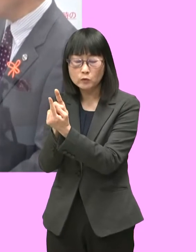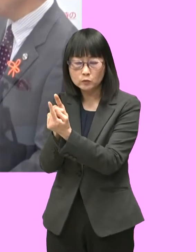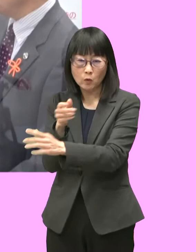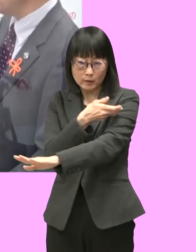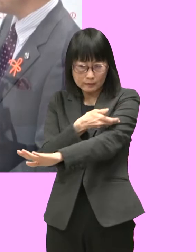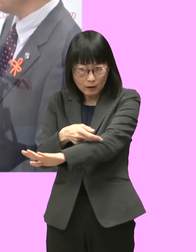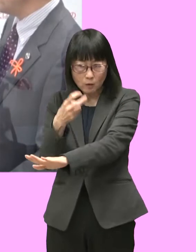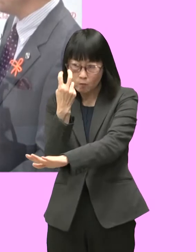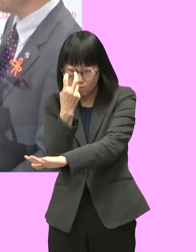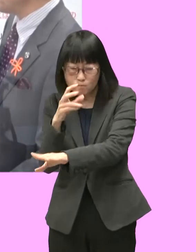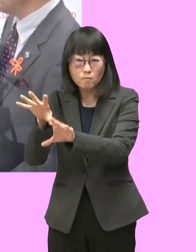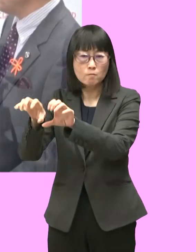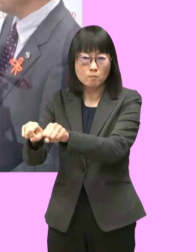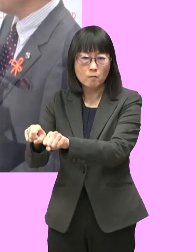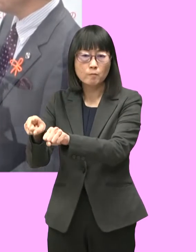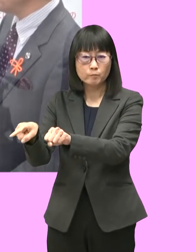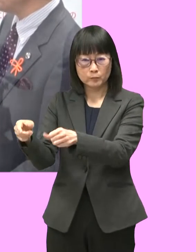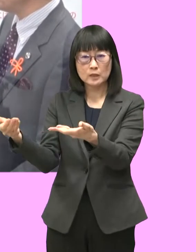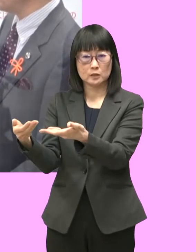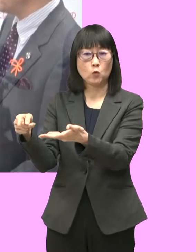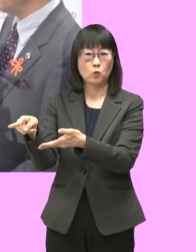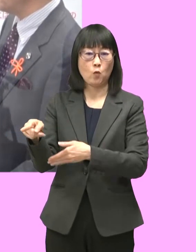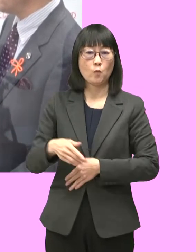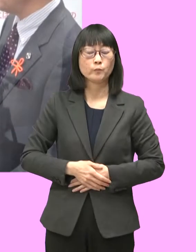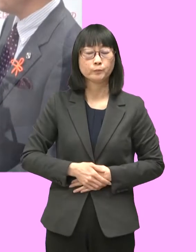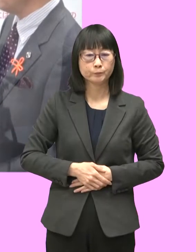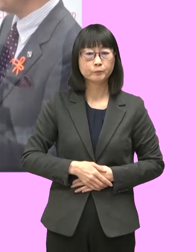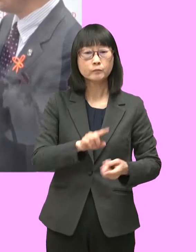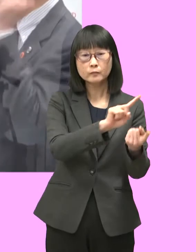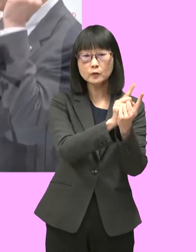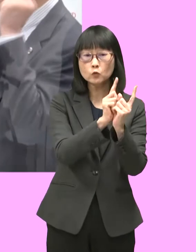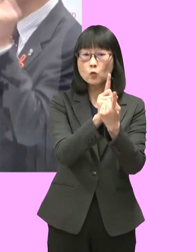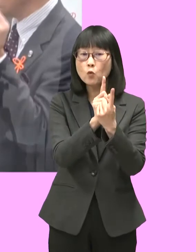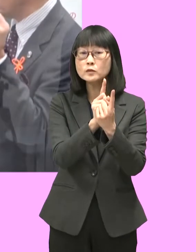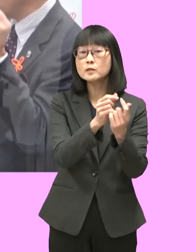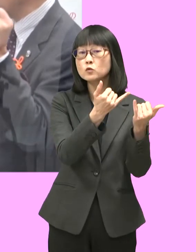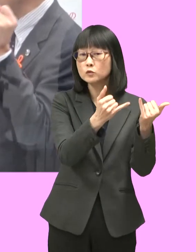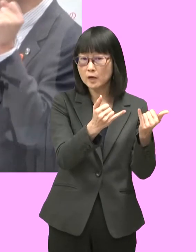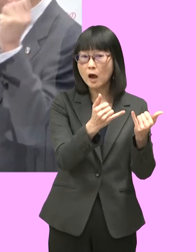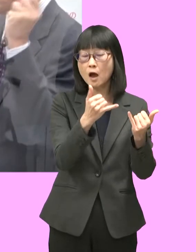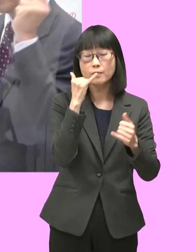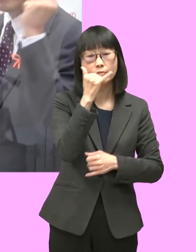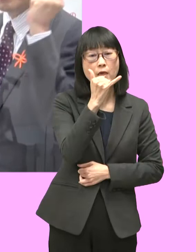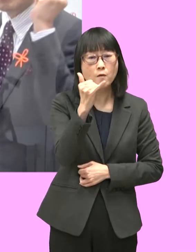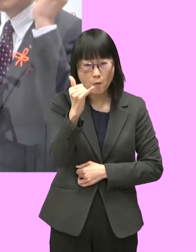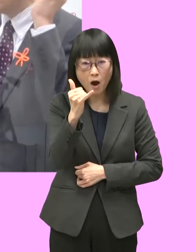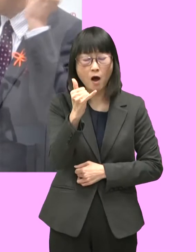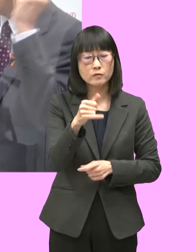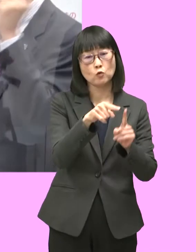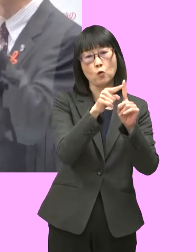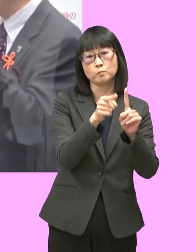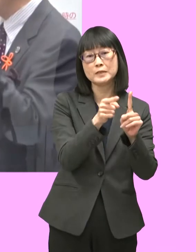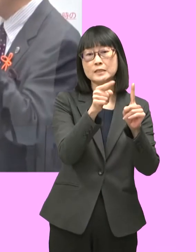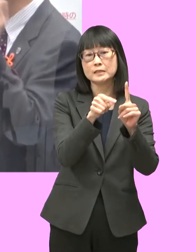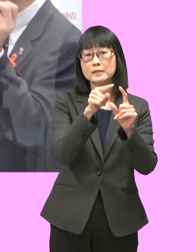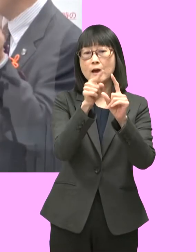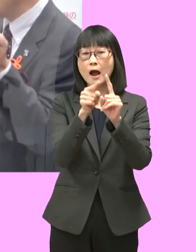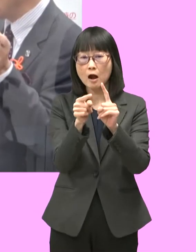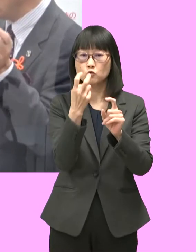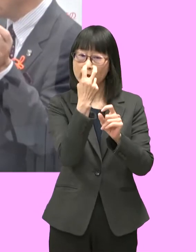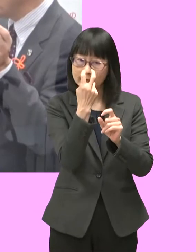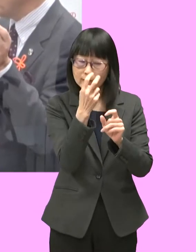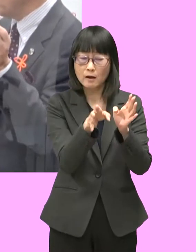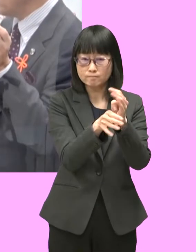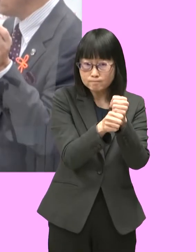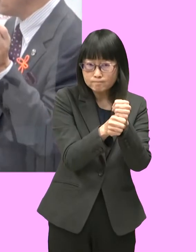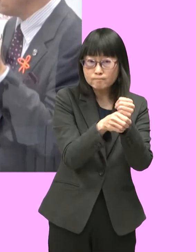。一方で濃厚接触者に対して電話連絡をしたり PCR 検査いついつやりますよというような日程調